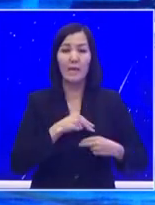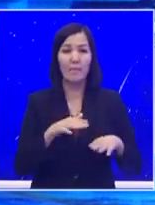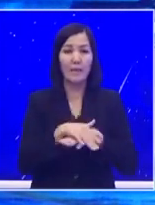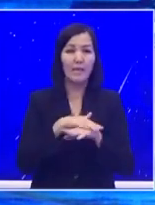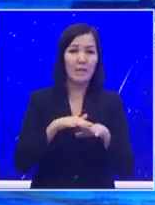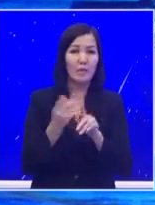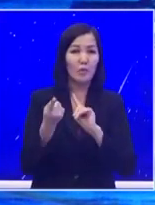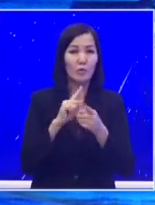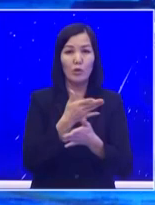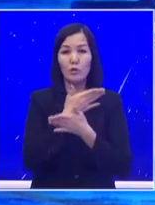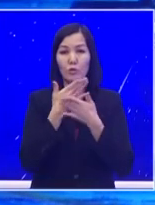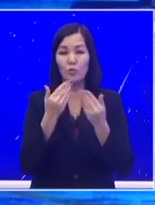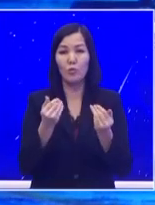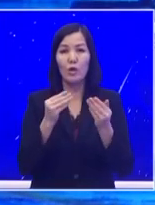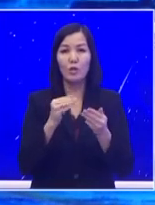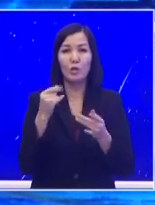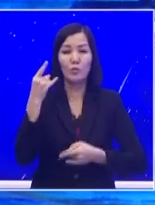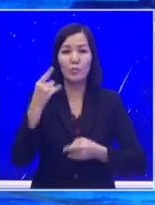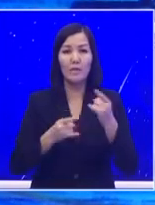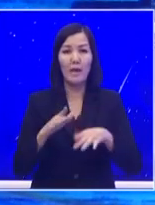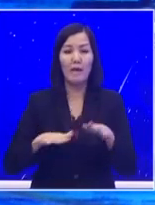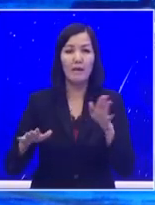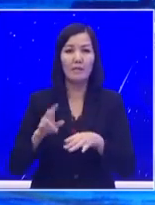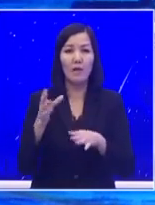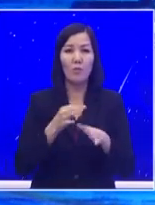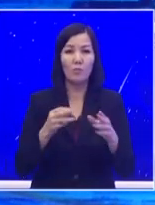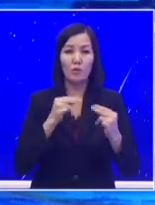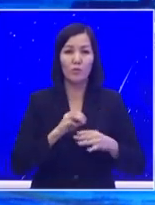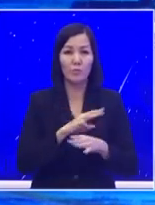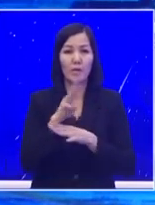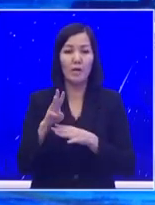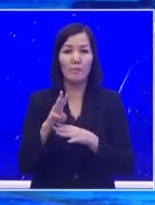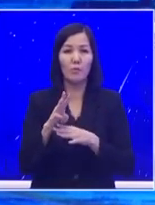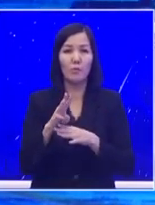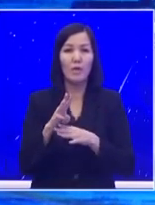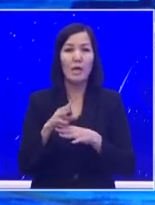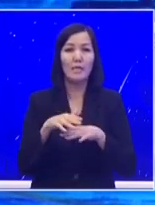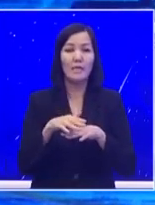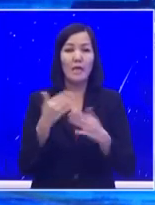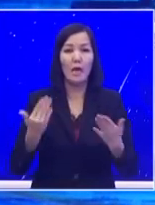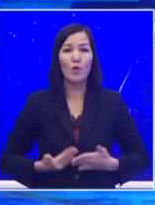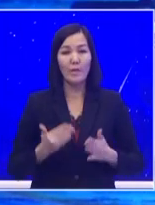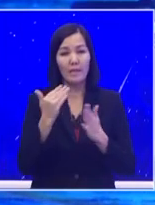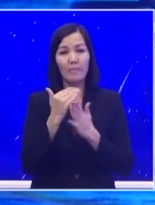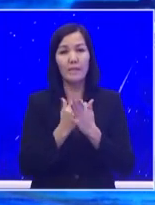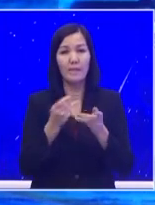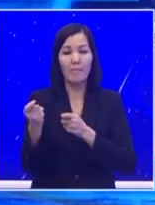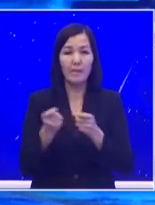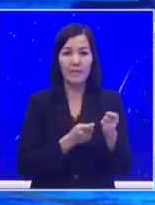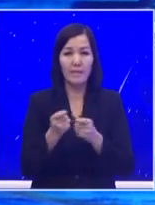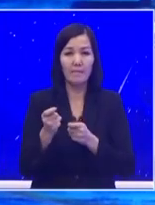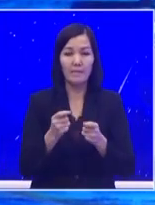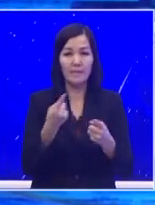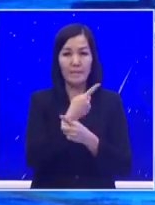нарығында ешқандай өзгерістер жоқ. Бұл туралы Жетісу медиа алаңында өткен облыстық жұмыспен қамтуды үйлестіру және әлеуметтік